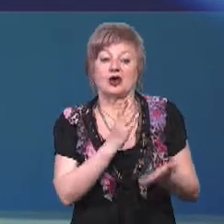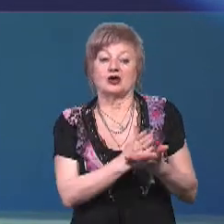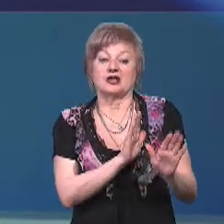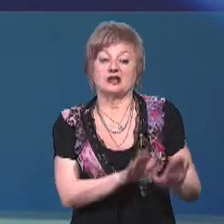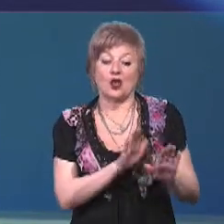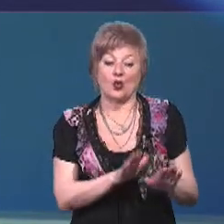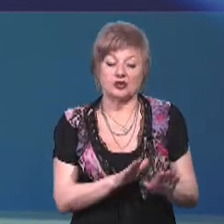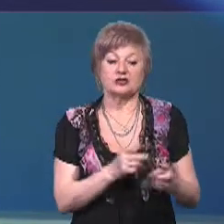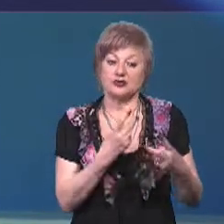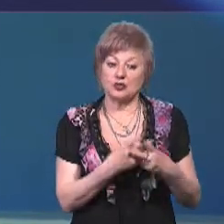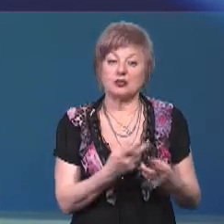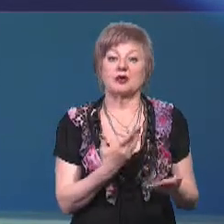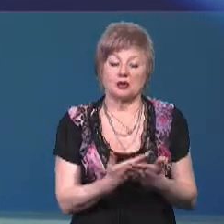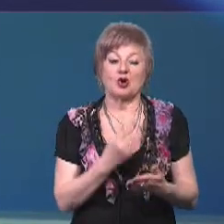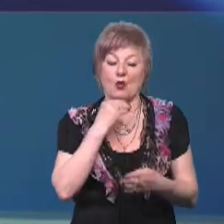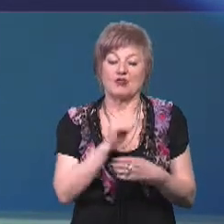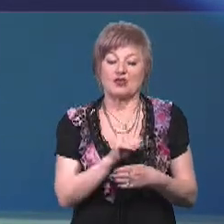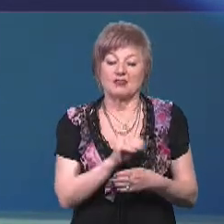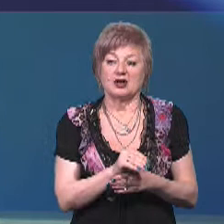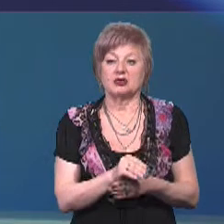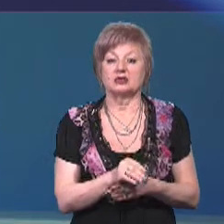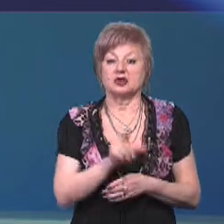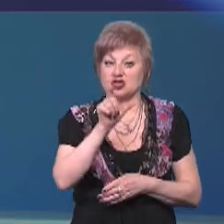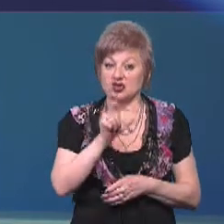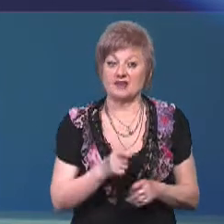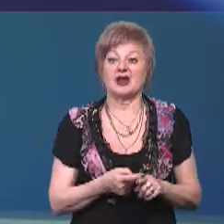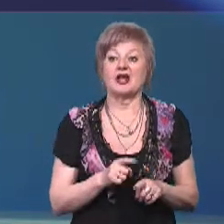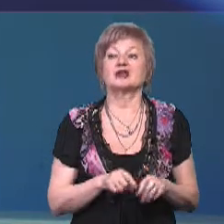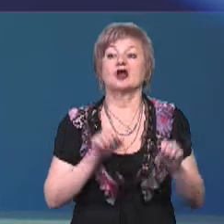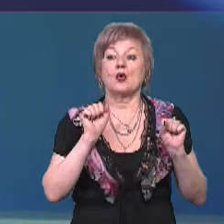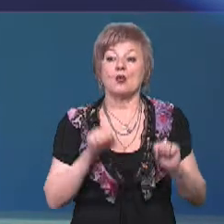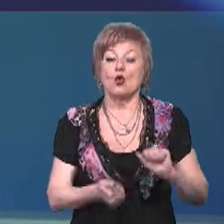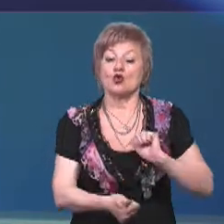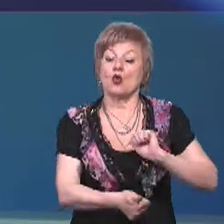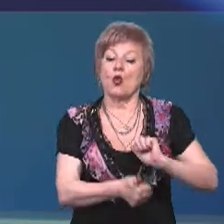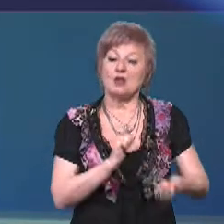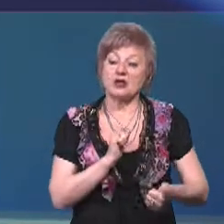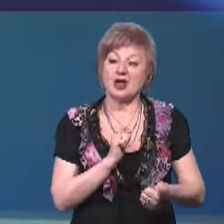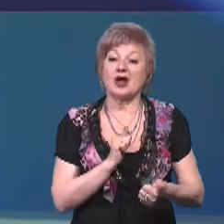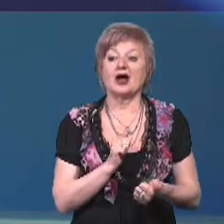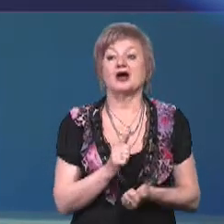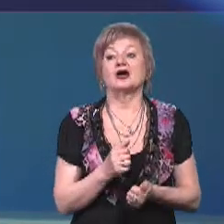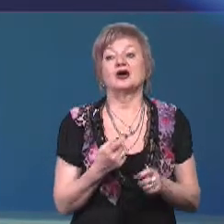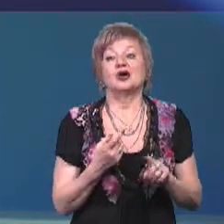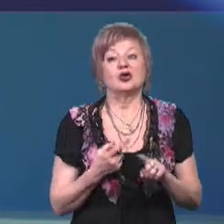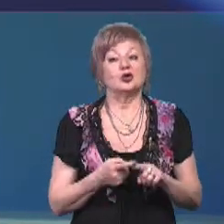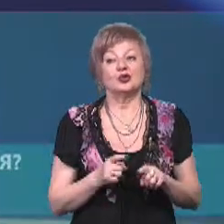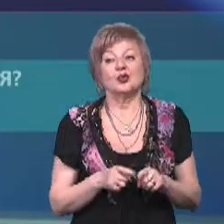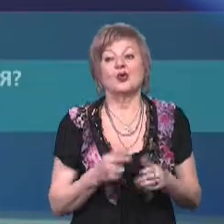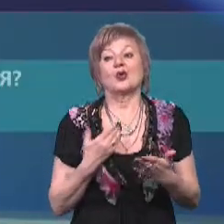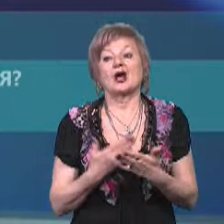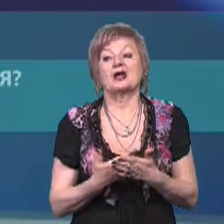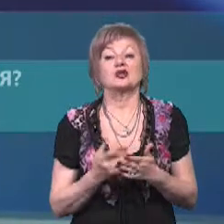відбуття вироку обвинувального, її можуть обміняти, але це стидливо прикривається тим, що нібито